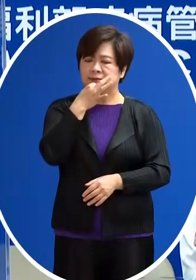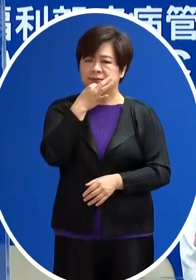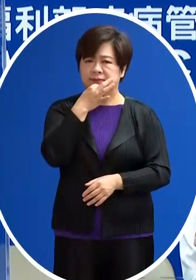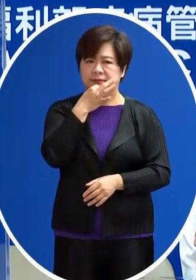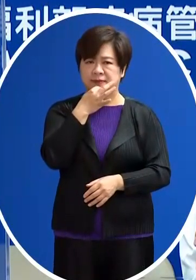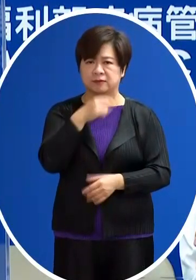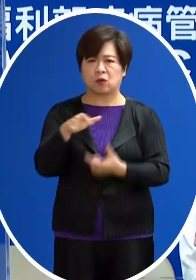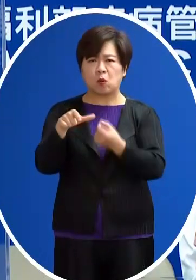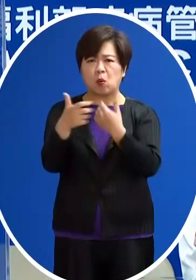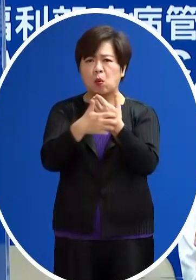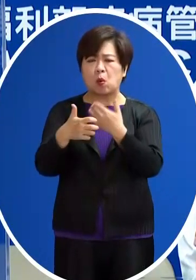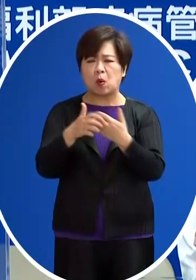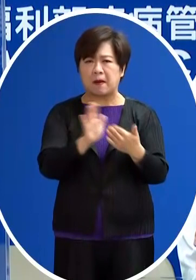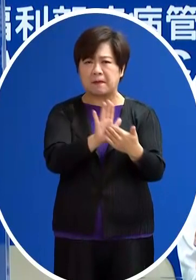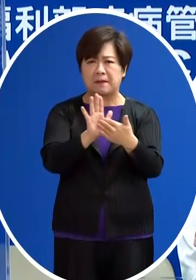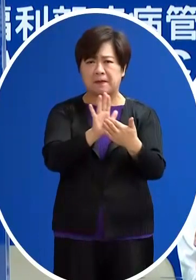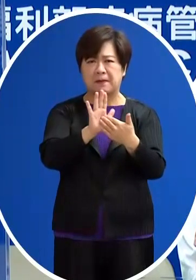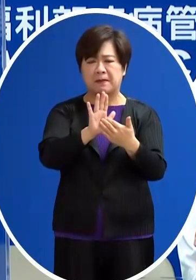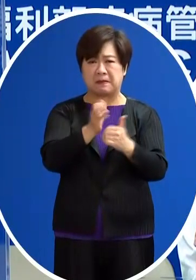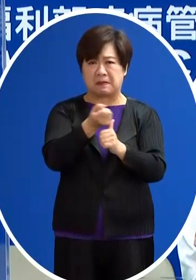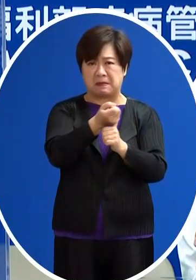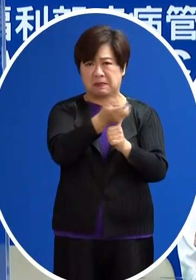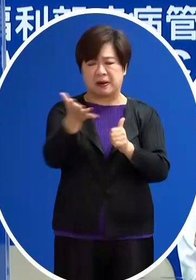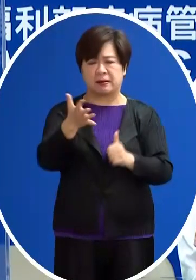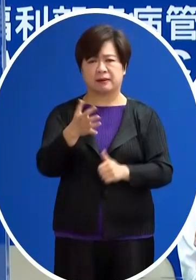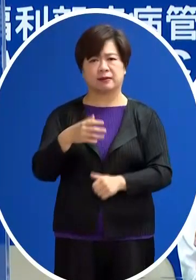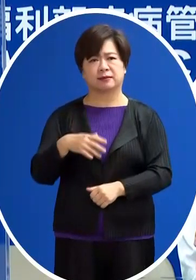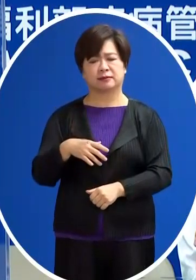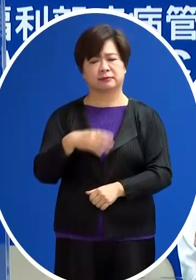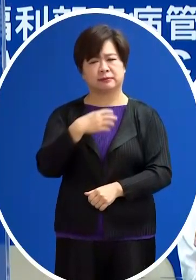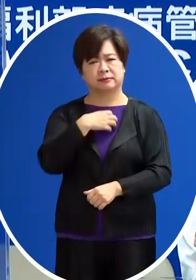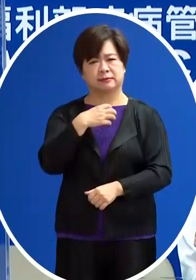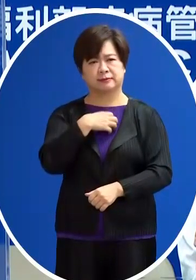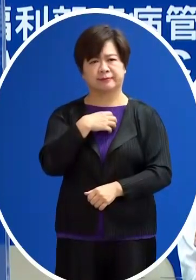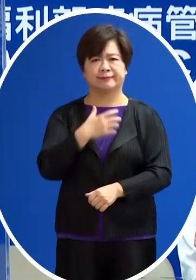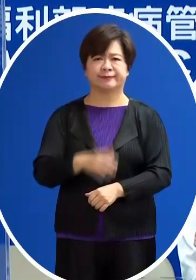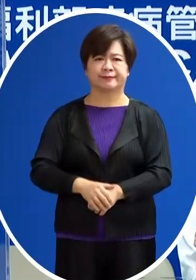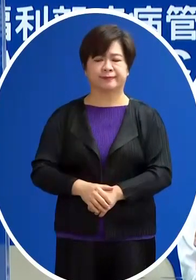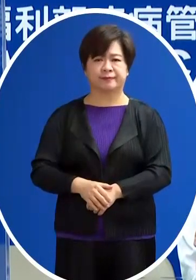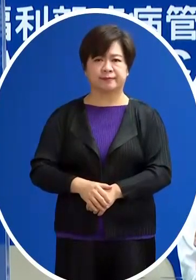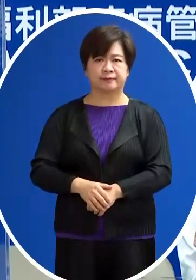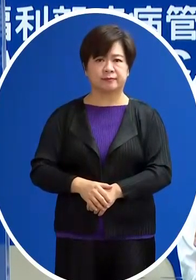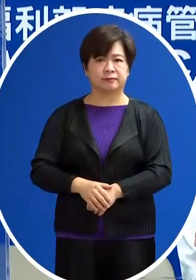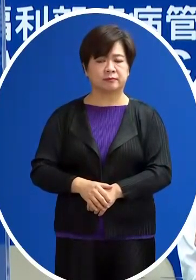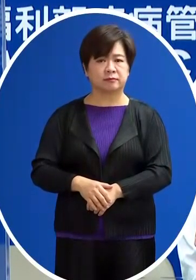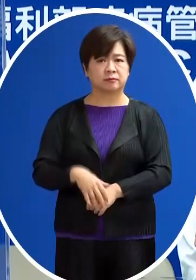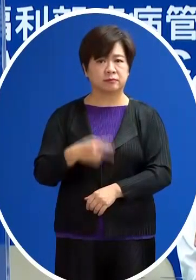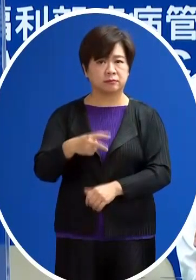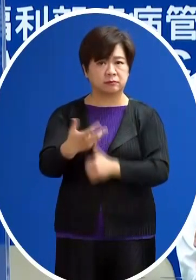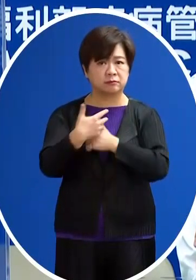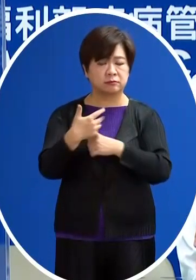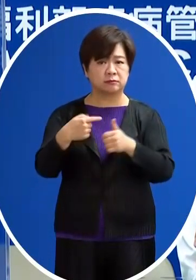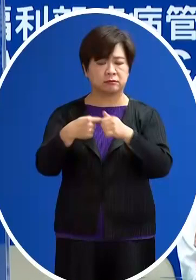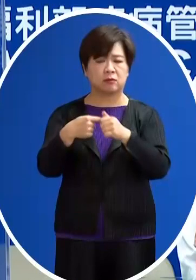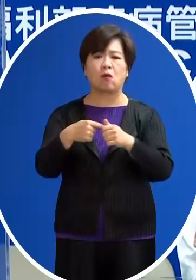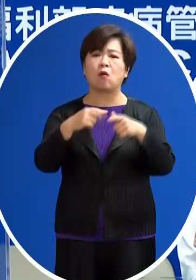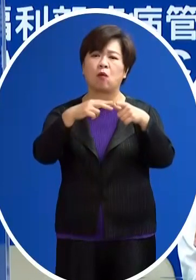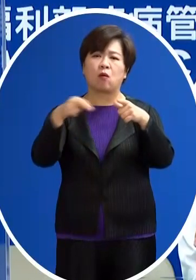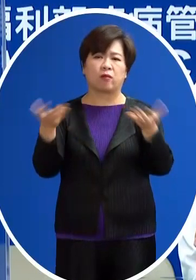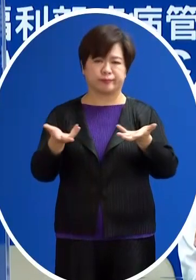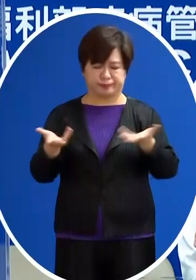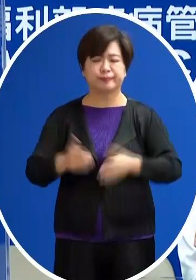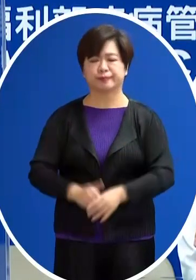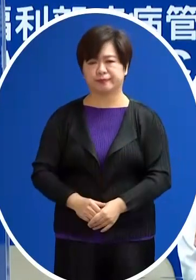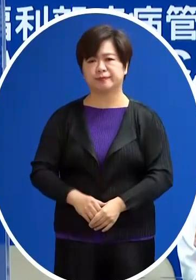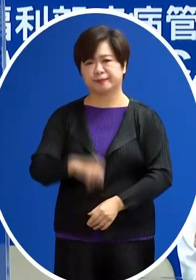在工位上面，在防疫上面造成了很大的威胁。那第一个问题是什么？在泳